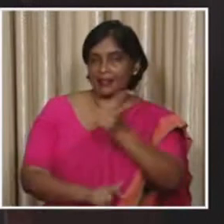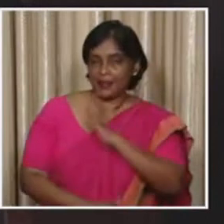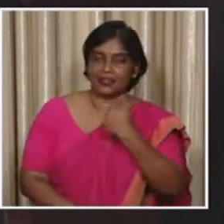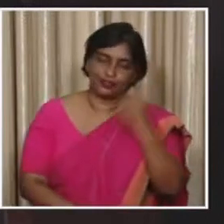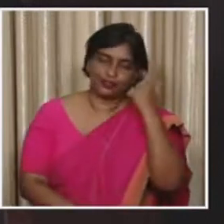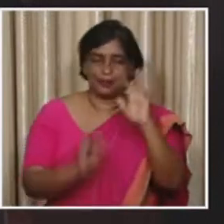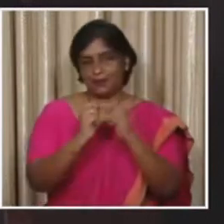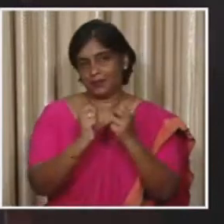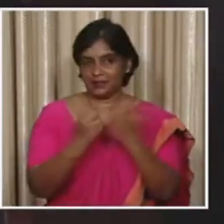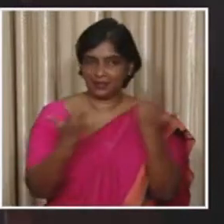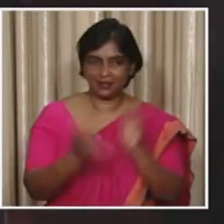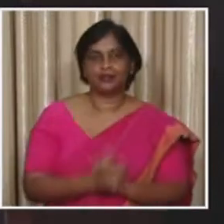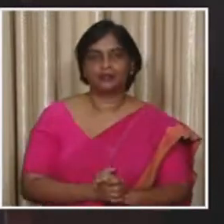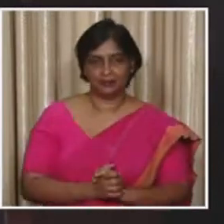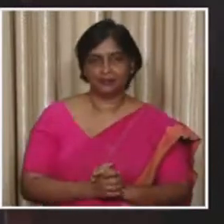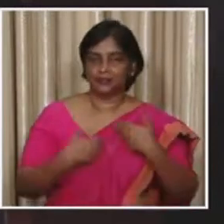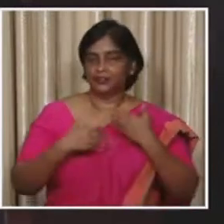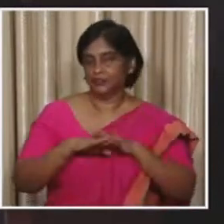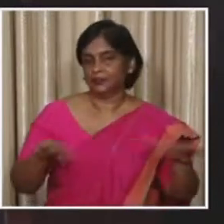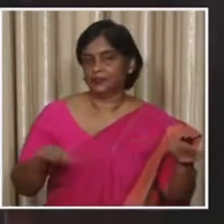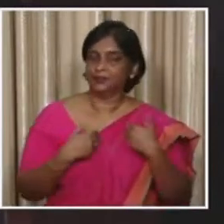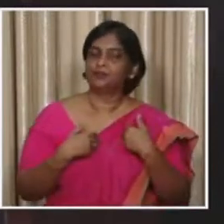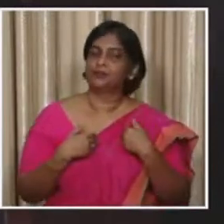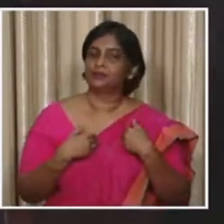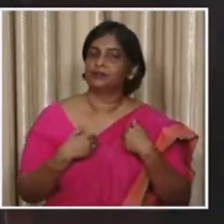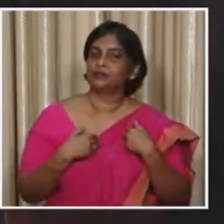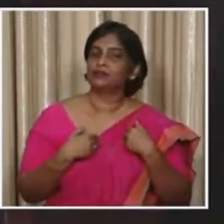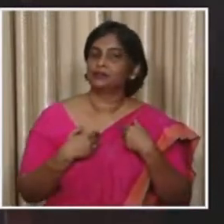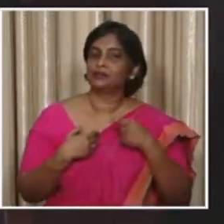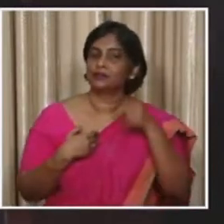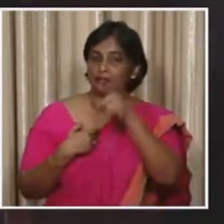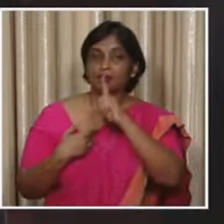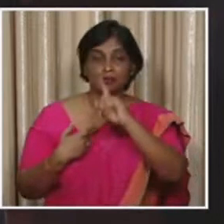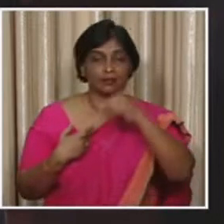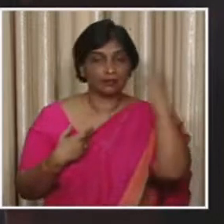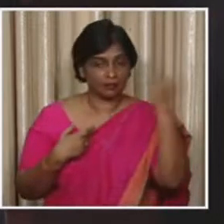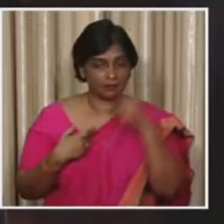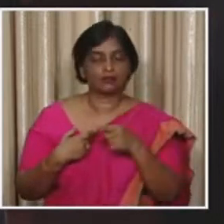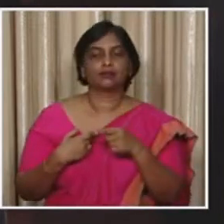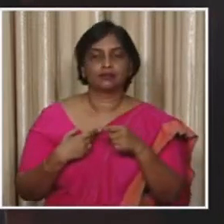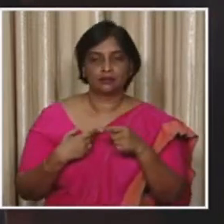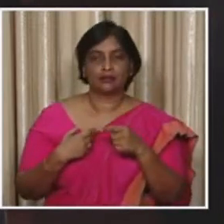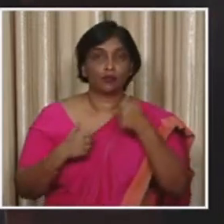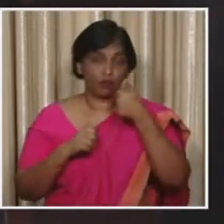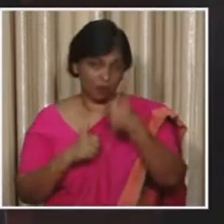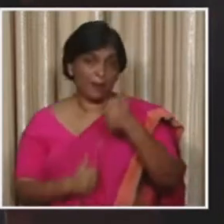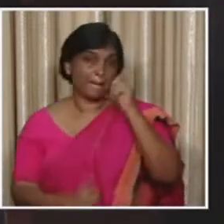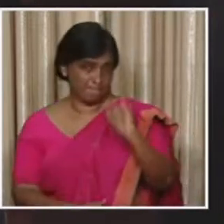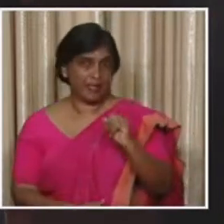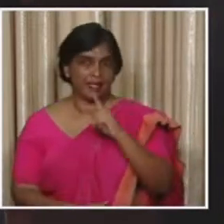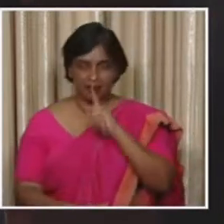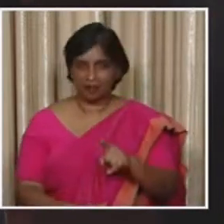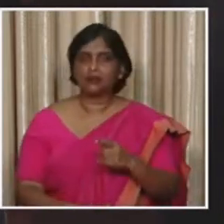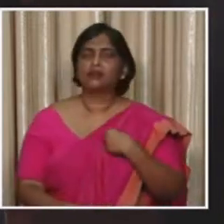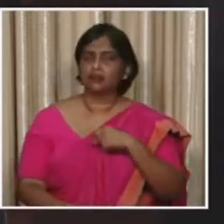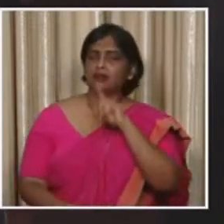කමක් නැහැ. මම කෙලි කරන්නම්. අවසාන වශයෙන් දැන් ඔබතුමා කතාවක් කිව්වා සුබද අසුබද කියලා.